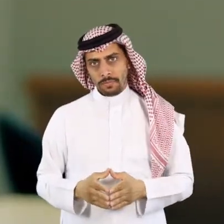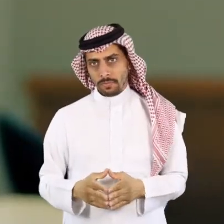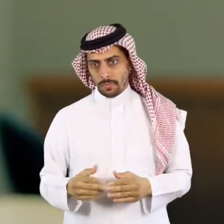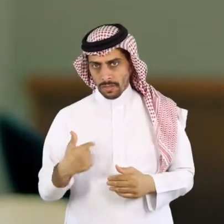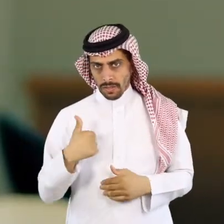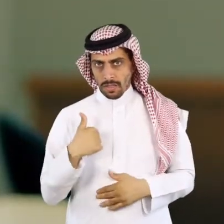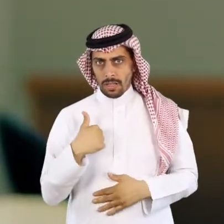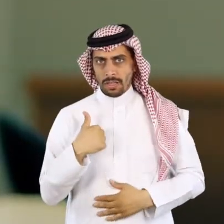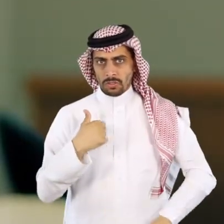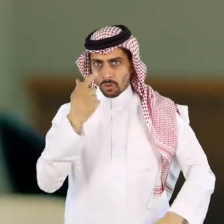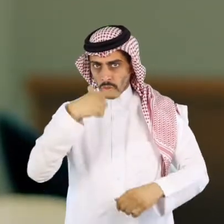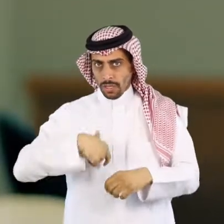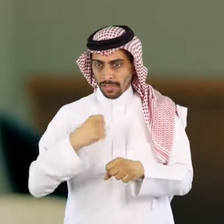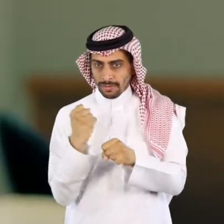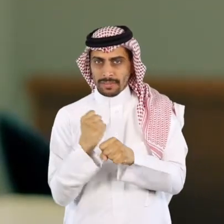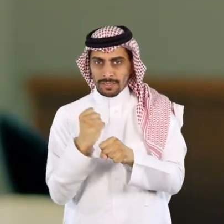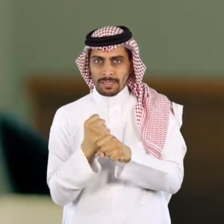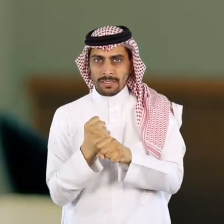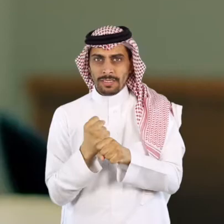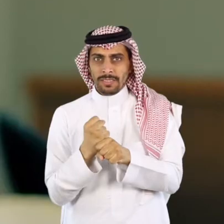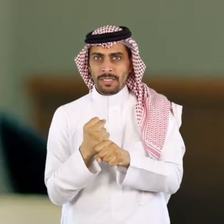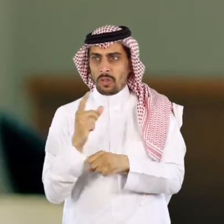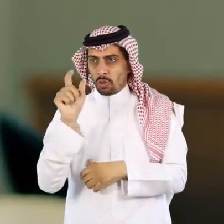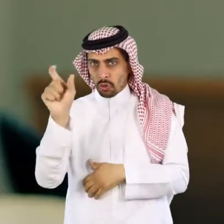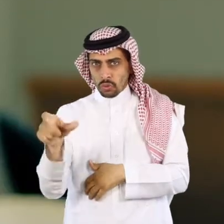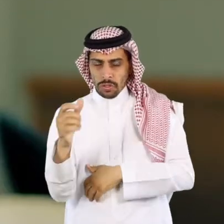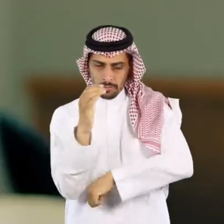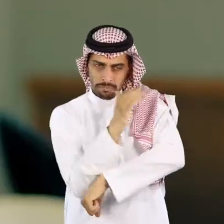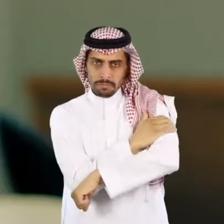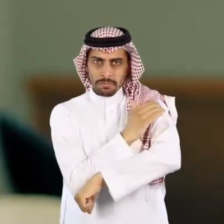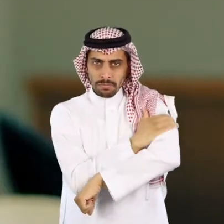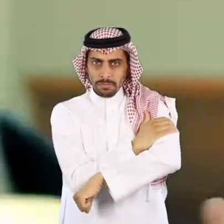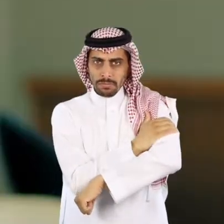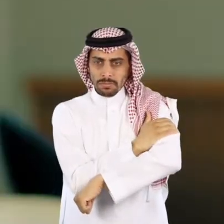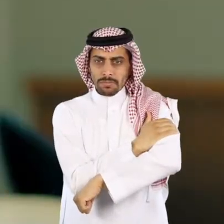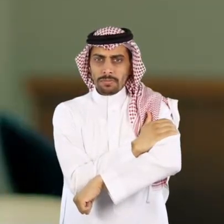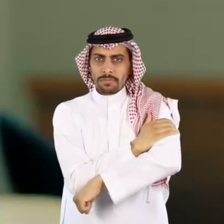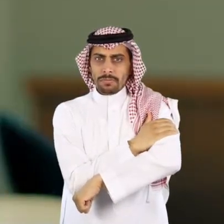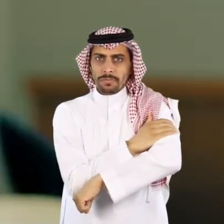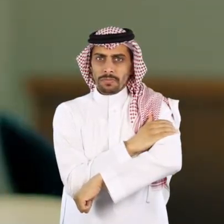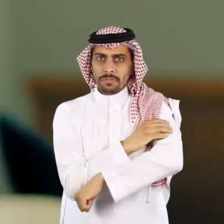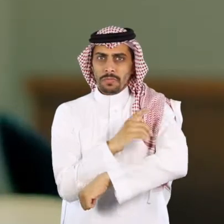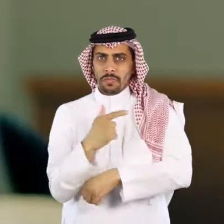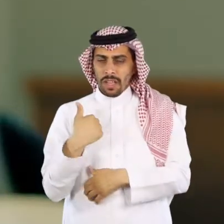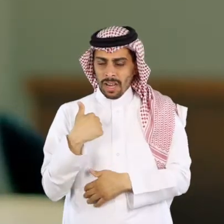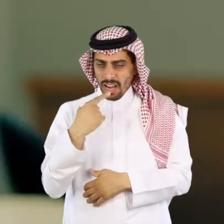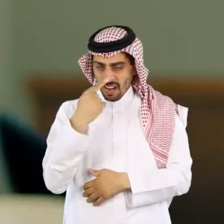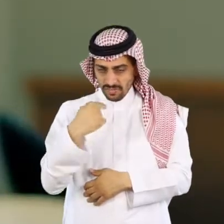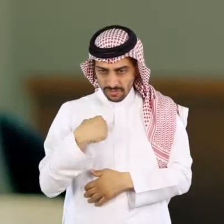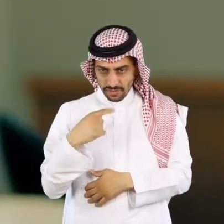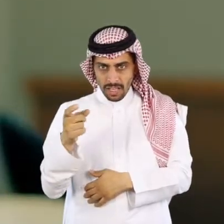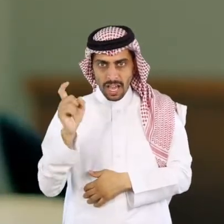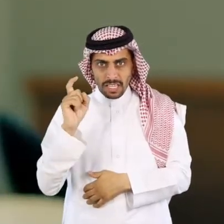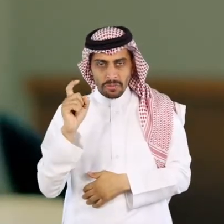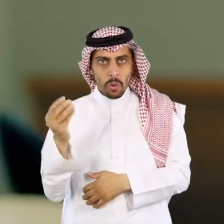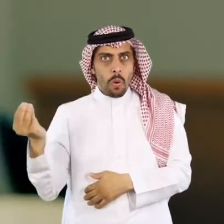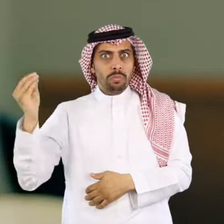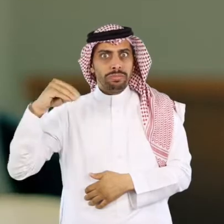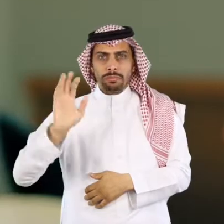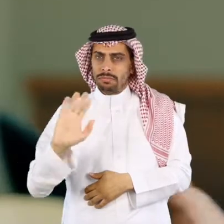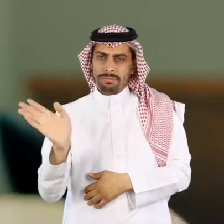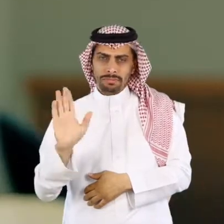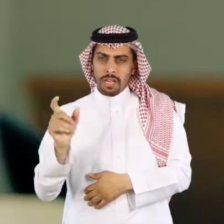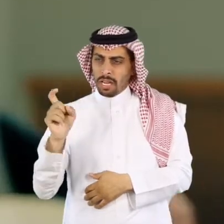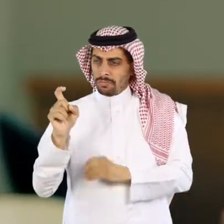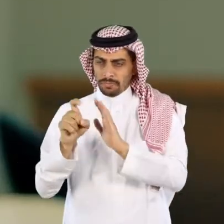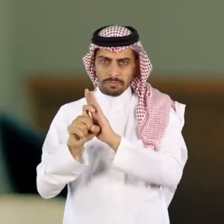طبعا ما نخفي عن الاستقلال المادي، الواحد يكون يعتمد على نفسه. أوكي أنا ما هو أكبر همي إنه